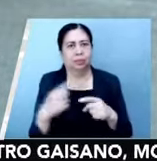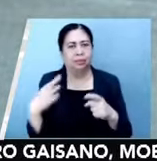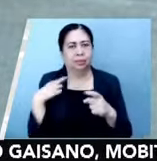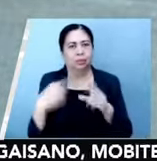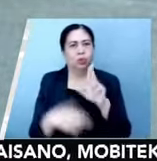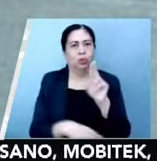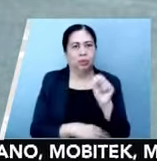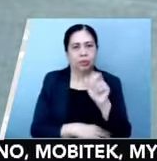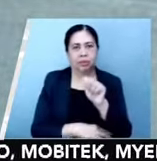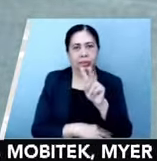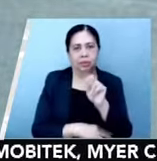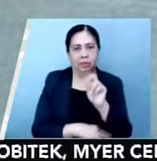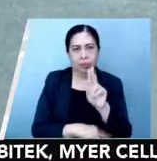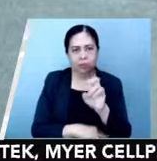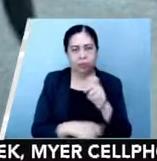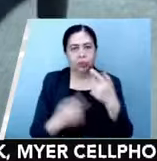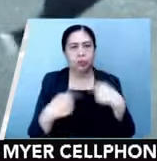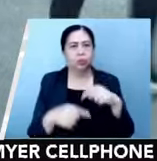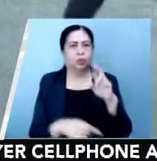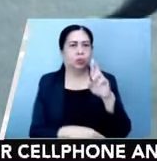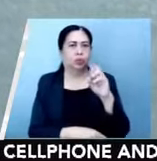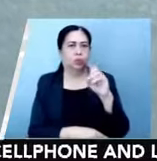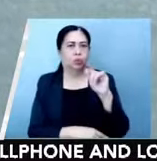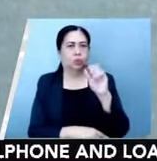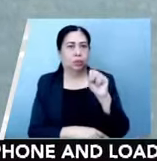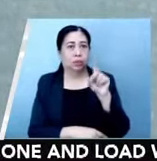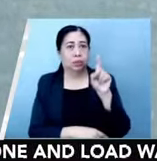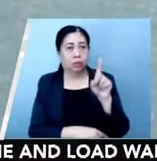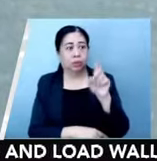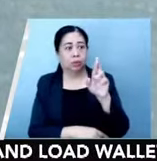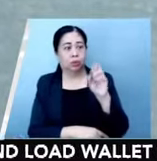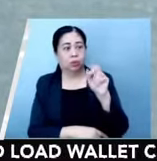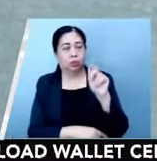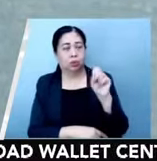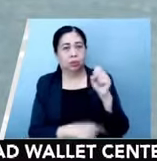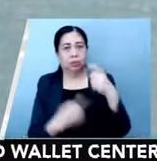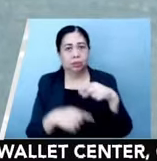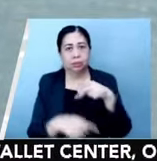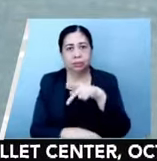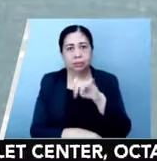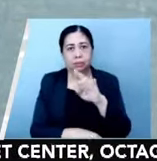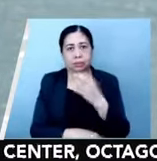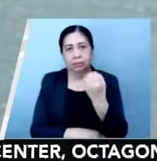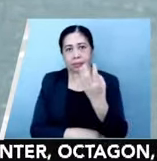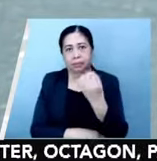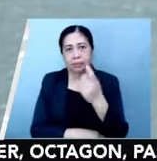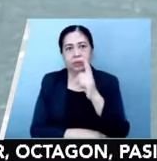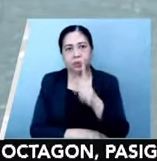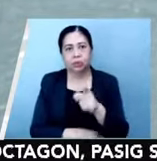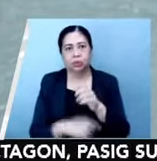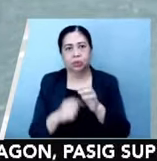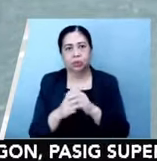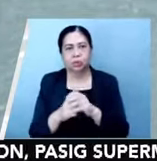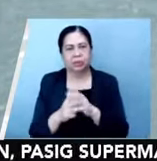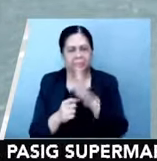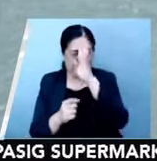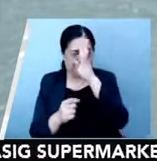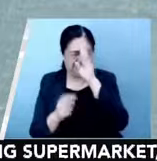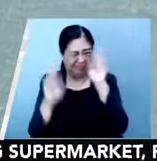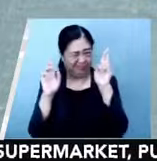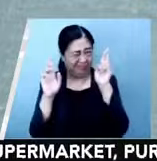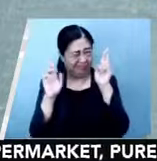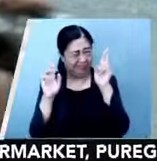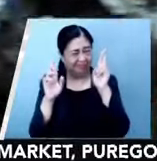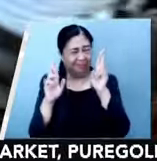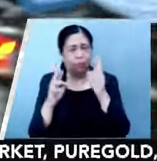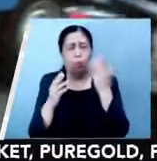papunta dun sa Rojas Boulevard. At doon sa Rojas Boulevard, papuntang Pier 15, doon daw yung bahala na. Kaya sana daw i-reconsider ito